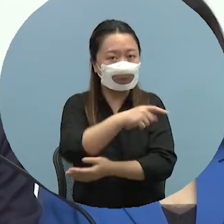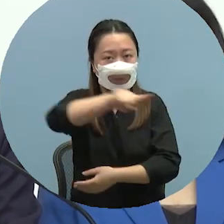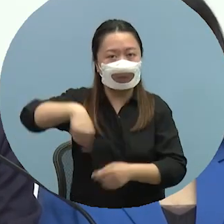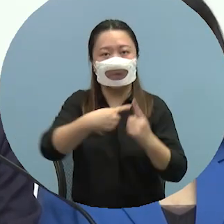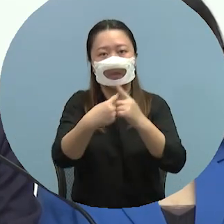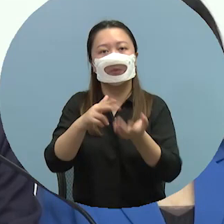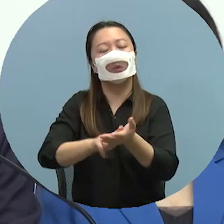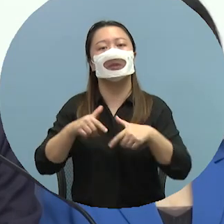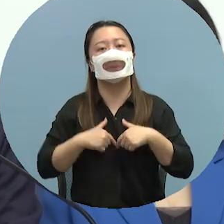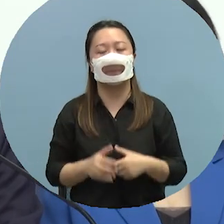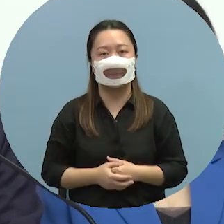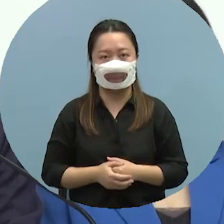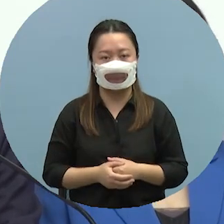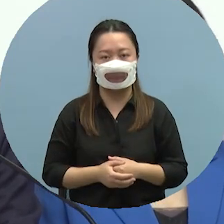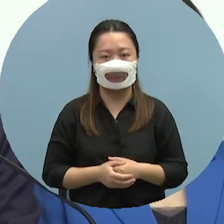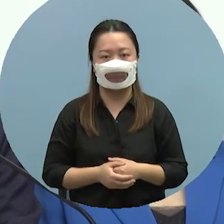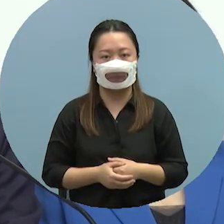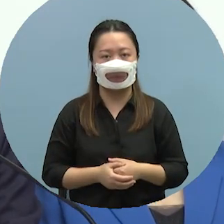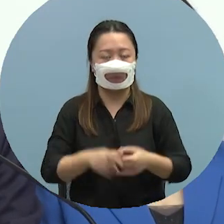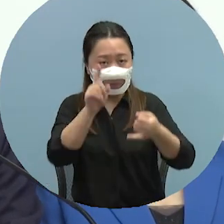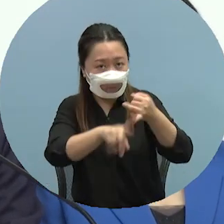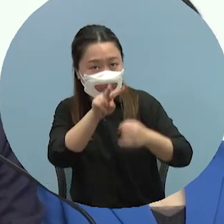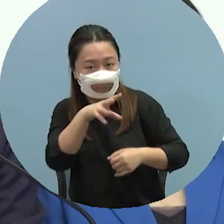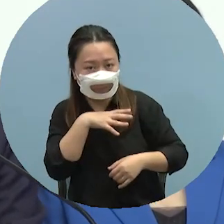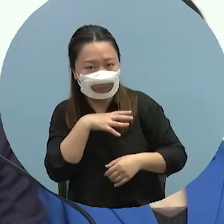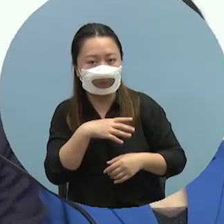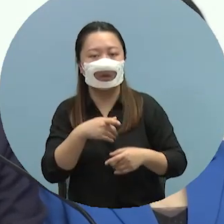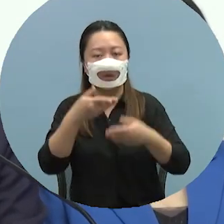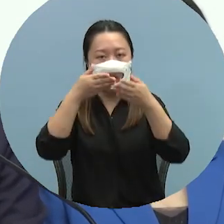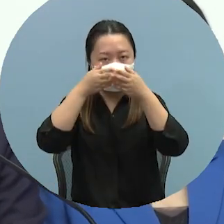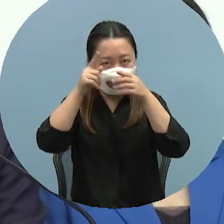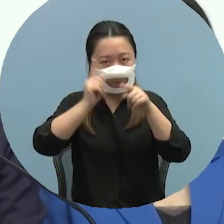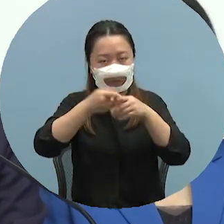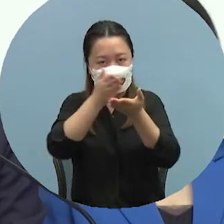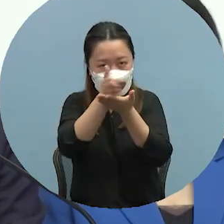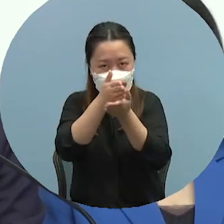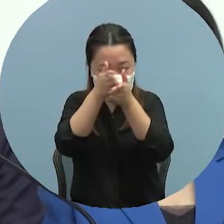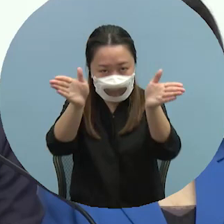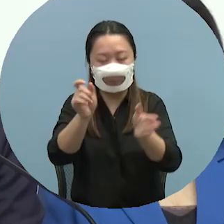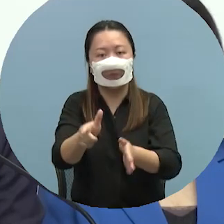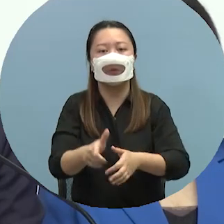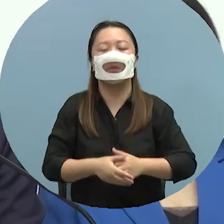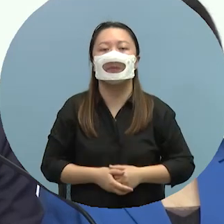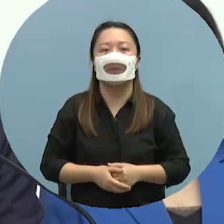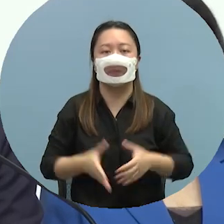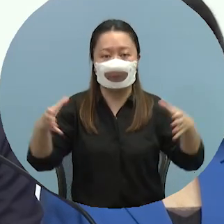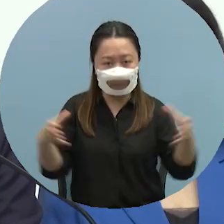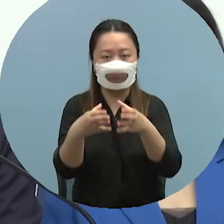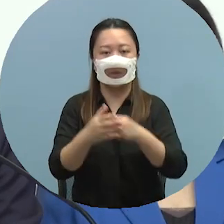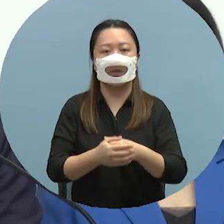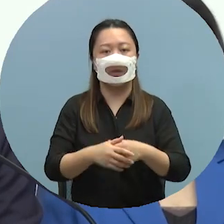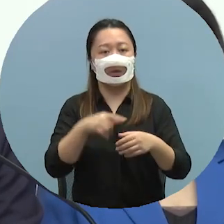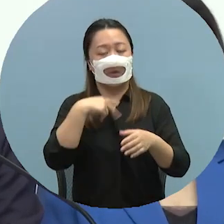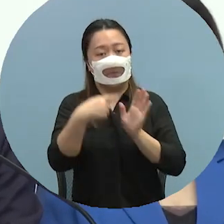爭取信心，以結果收窄分歧，以成績凝聚互